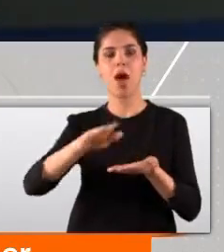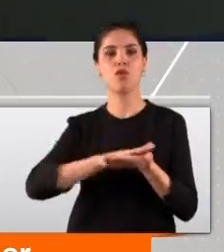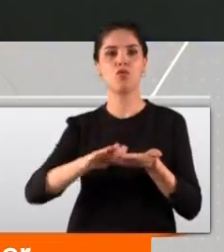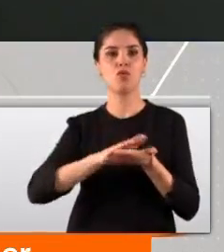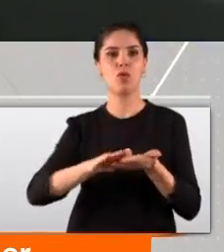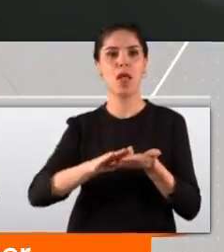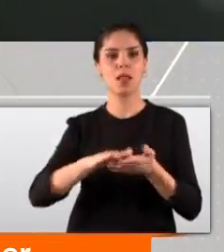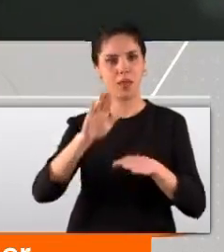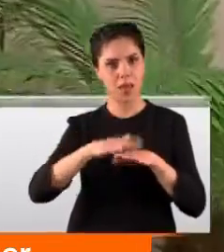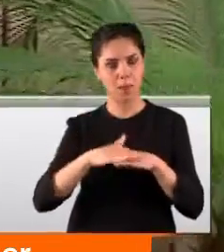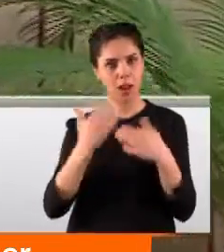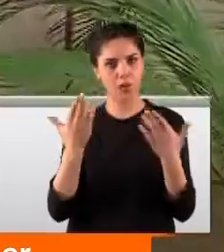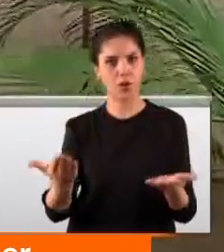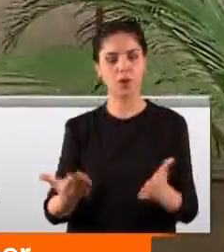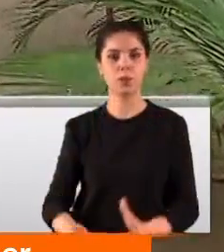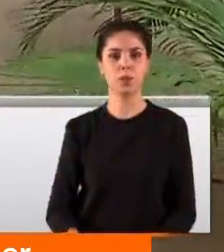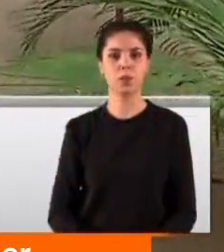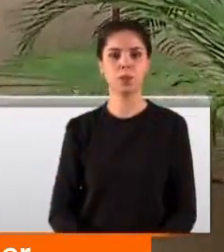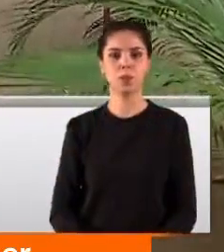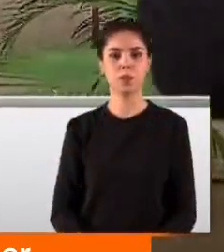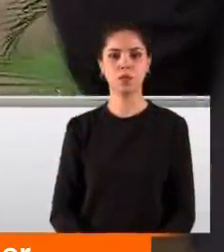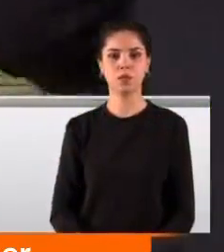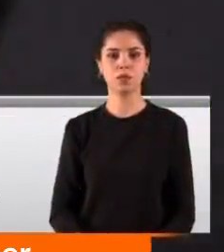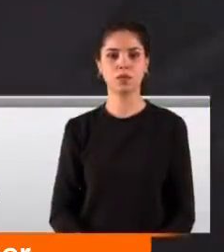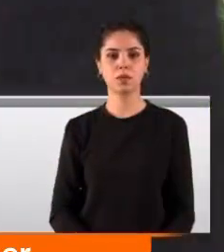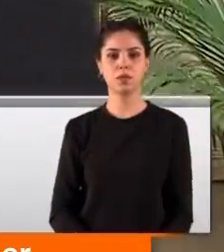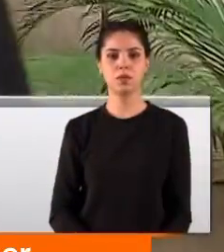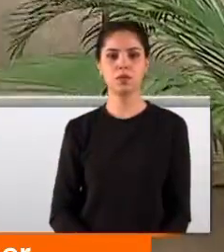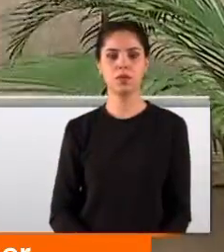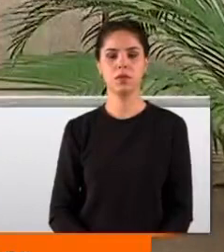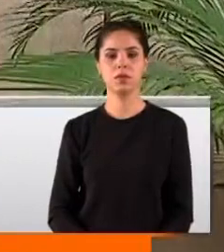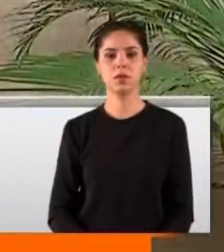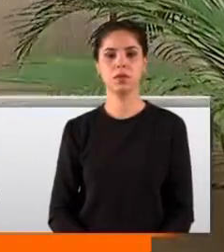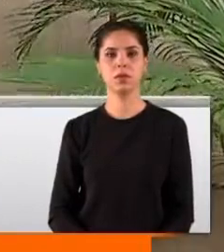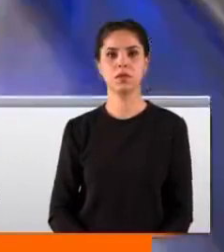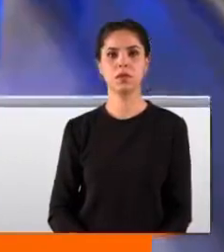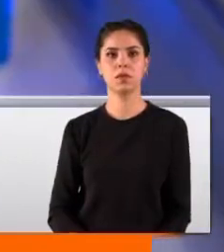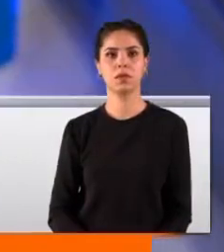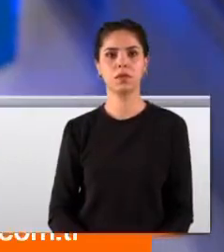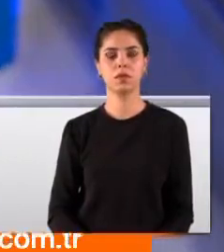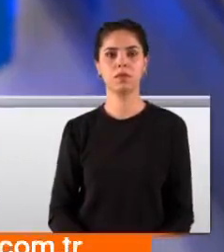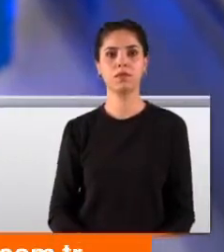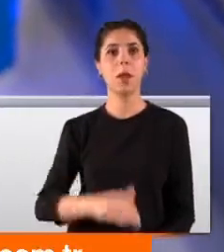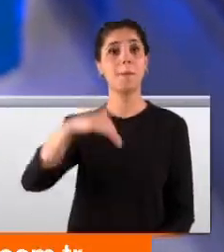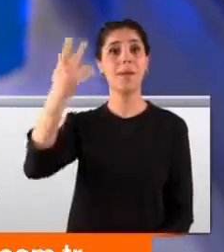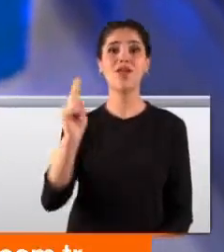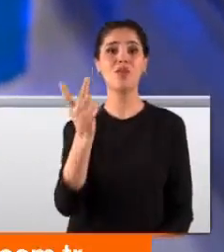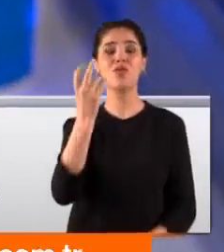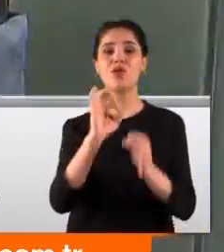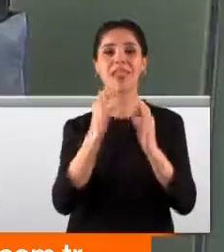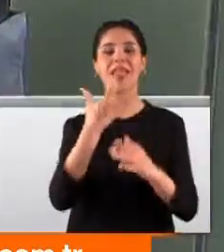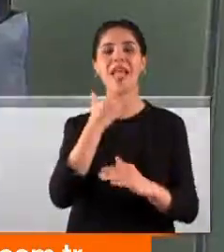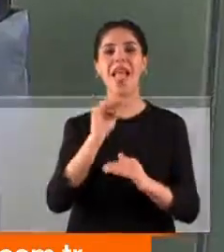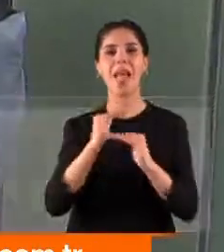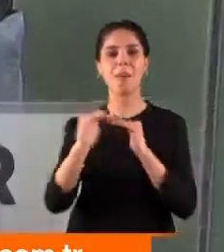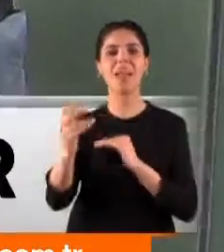düzenlemesi yapılacak. Bayram ikramiyelerinin artışı ile ilgili de çalışmalar yapılıyor. Ve bir diğer müjde de emeklilikte